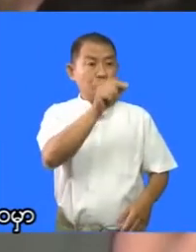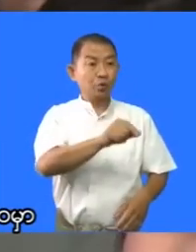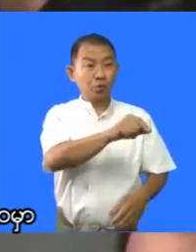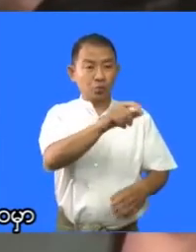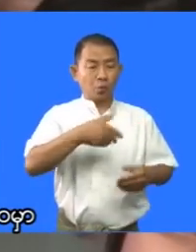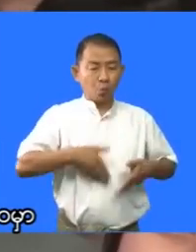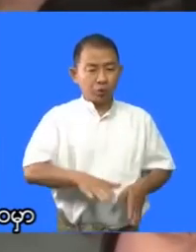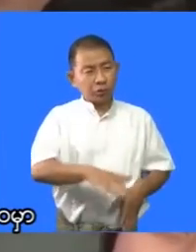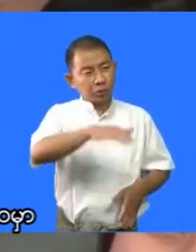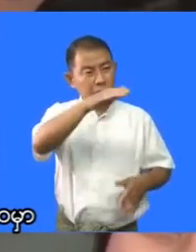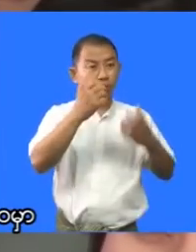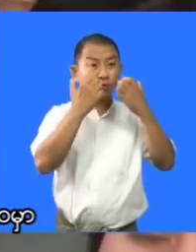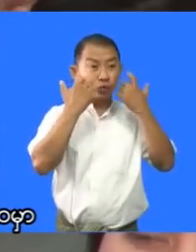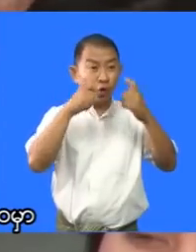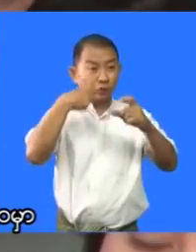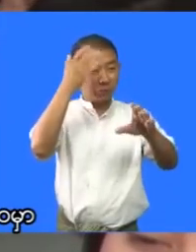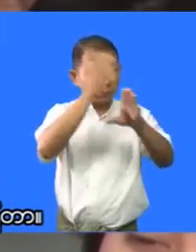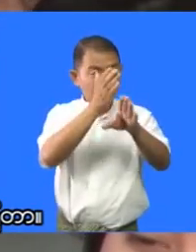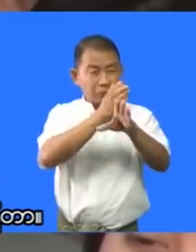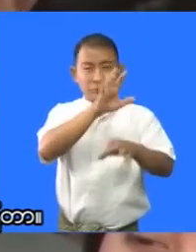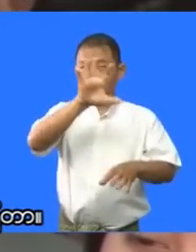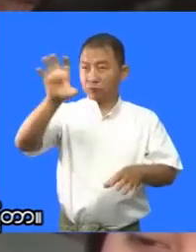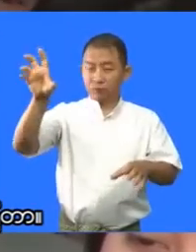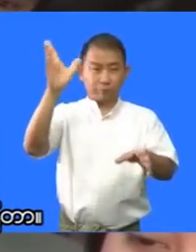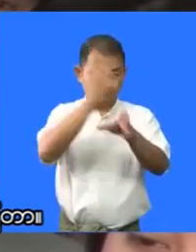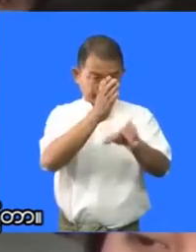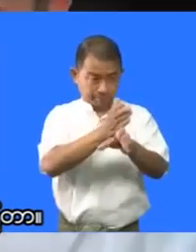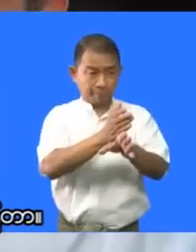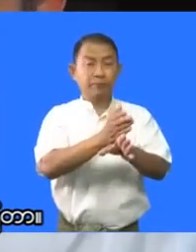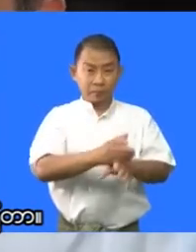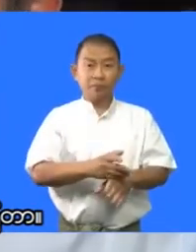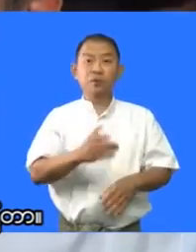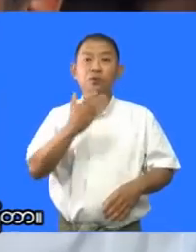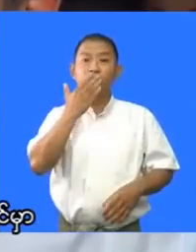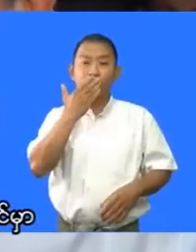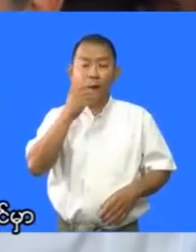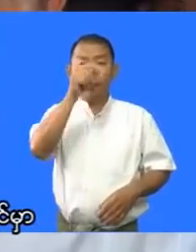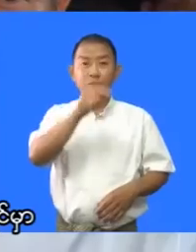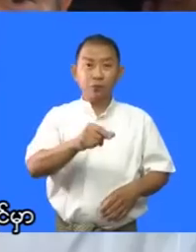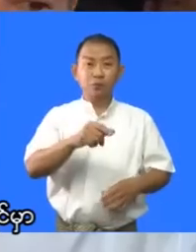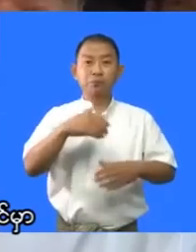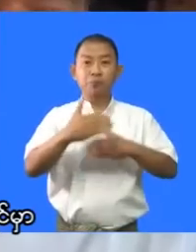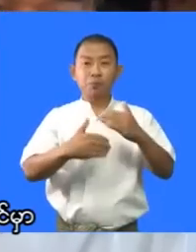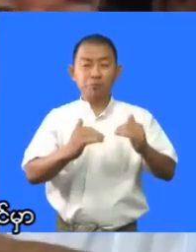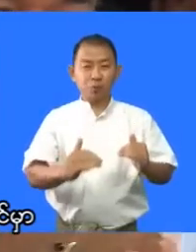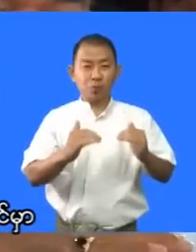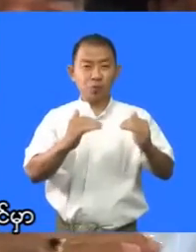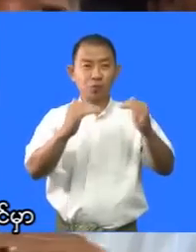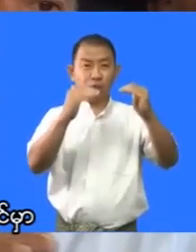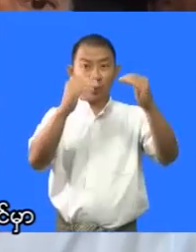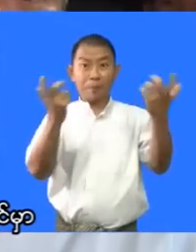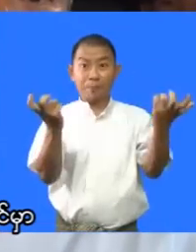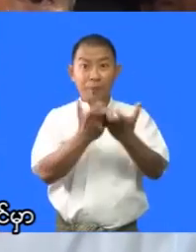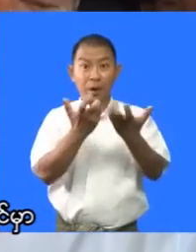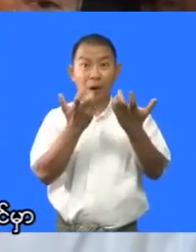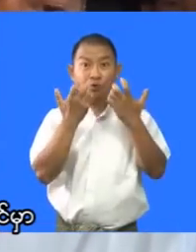ခုပြောချင်တယ်တကယ်တော့ရုပ်ရှင်ဆိုတာလေလူမှုဘဝမှာဖြစ်နေတဲ့ဇလန်းတွေကိုပဲသူတို့ကရေးဖွဲ့ပြီးတော့ရိုက်ကြတာပဲအဲ့တော့တကယ်တော့လူနေမှုအစ်စင်တဲ့တခု